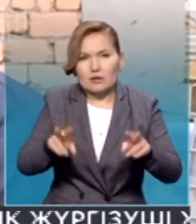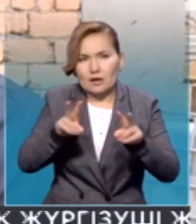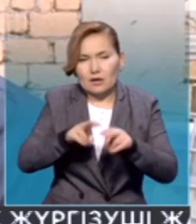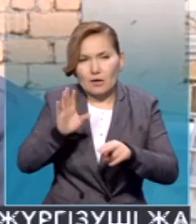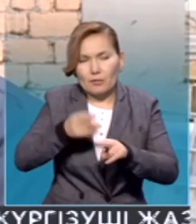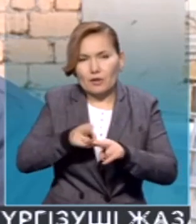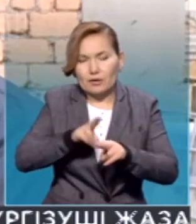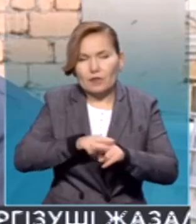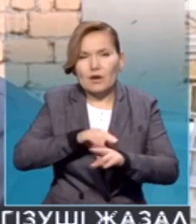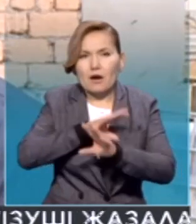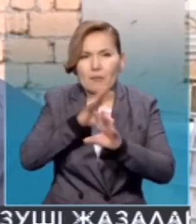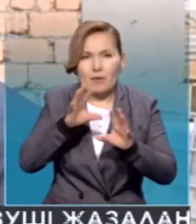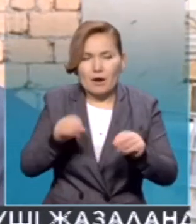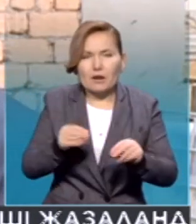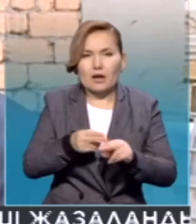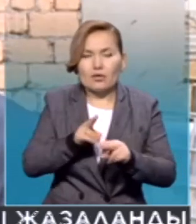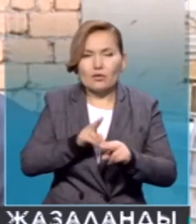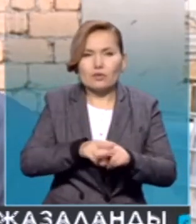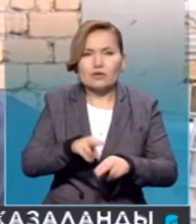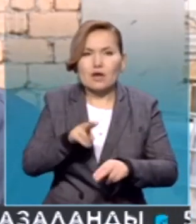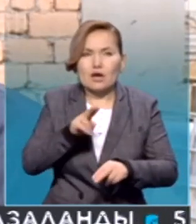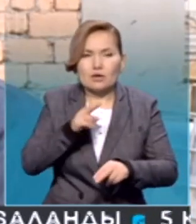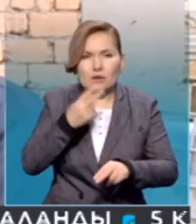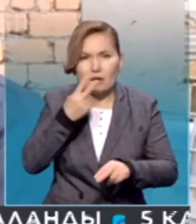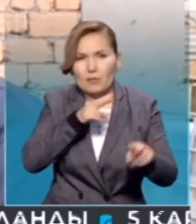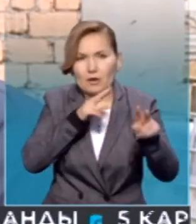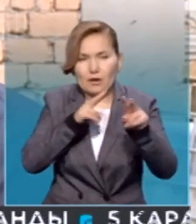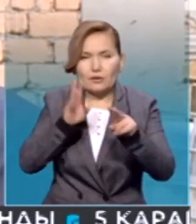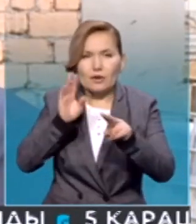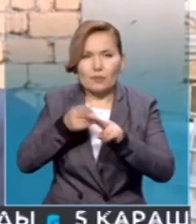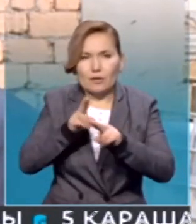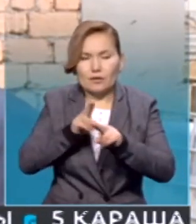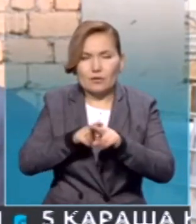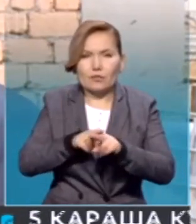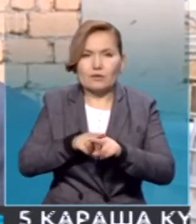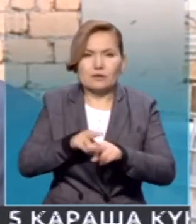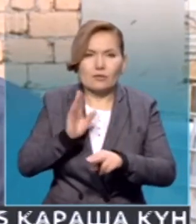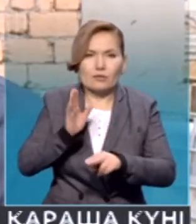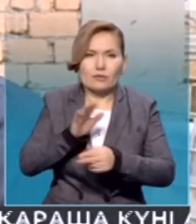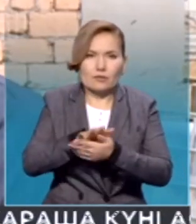жоқ, бәрі өзінің работоспособный состояниесі болатын болса, ары қарай құрылысын жалғастыруға болады.